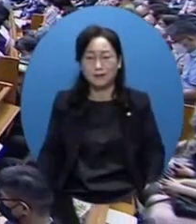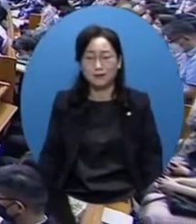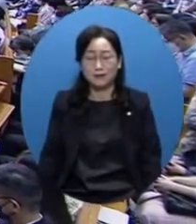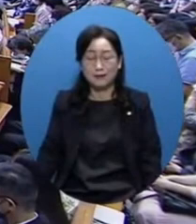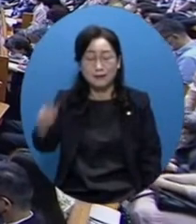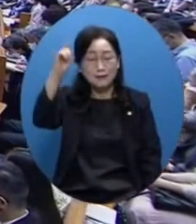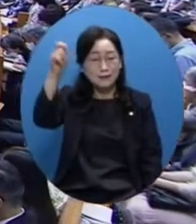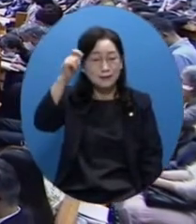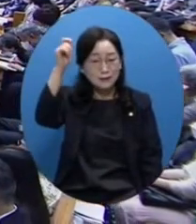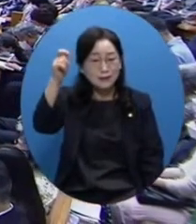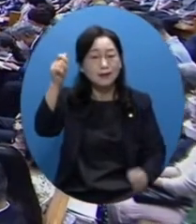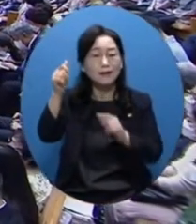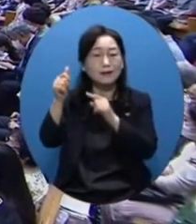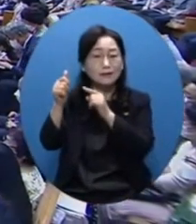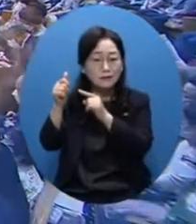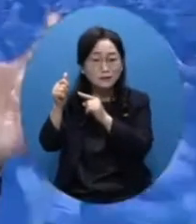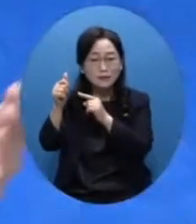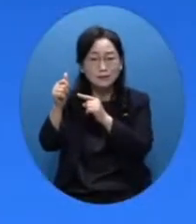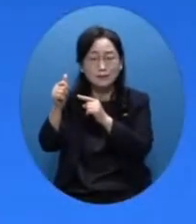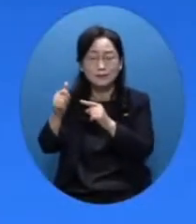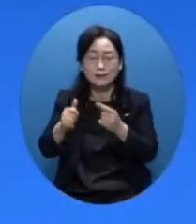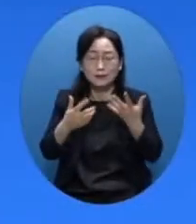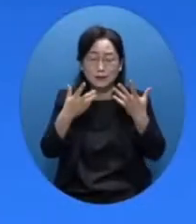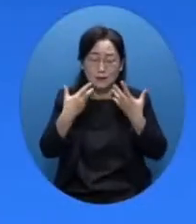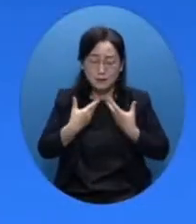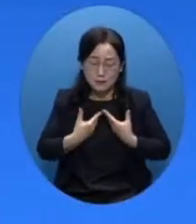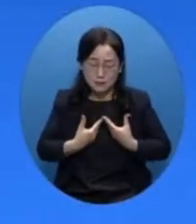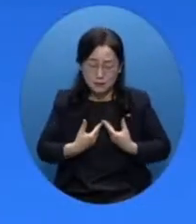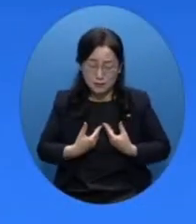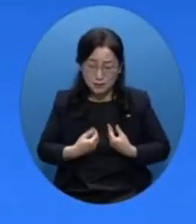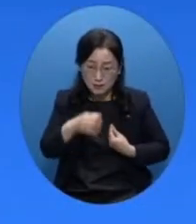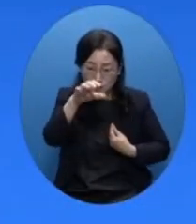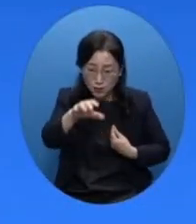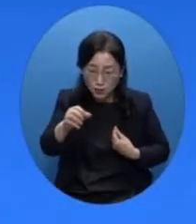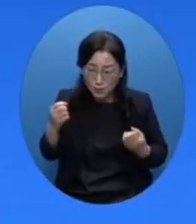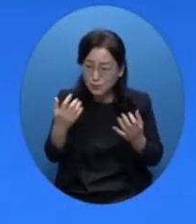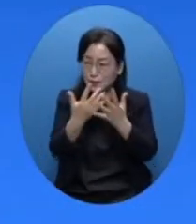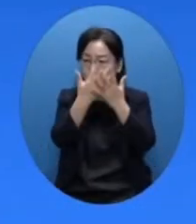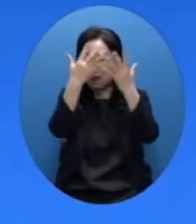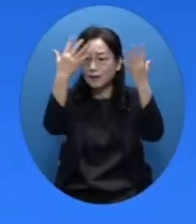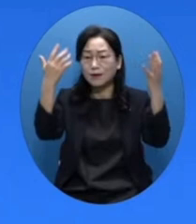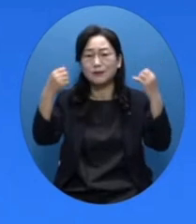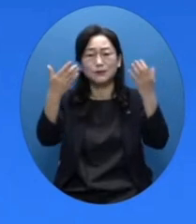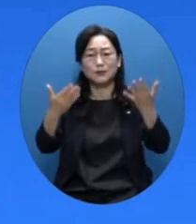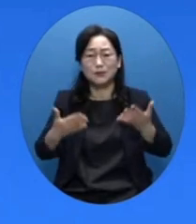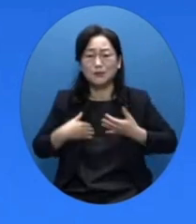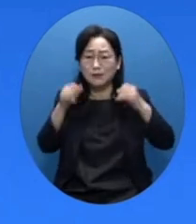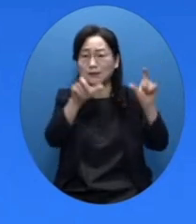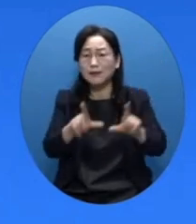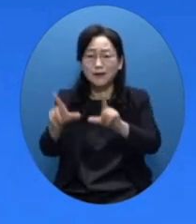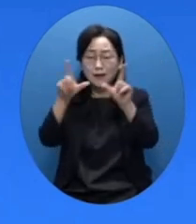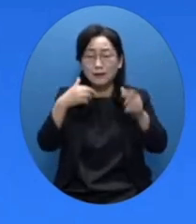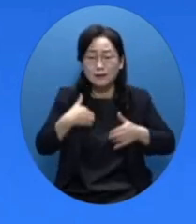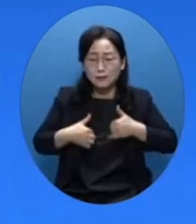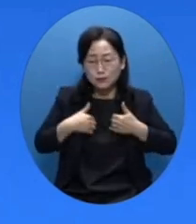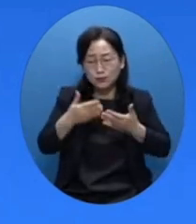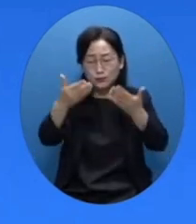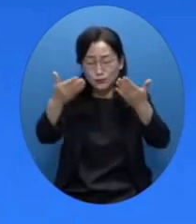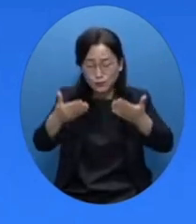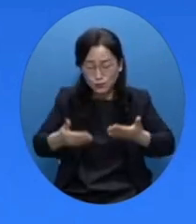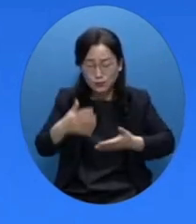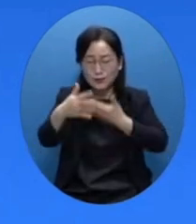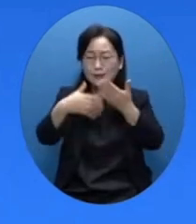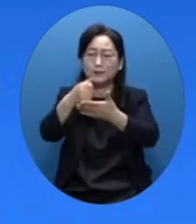다 있음 절망의 어둠 을 밝히시고 내 삶의 기쁨을 준 하나님을 찬양했습니다